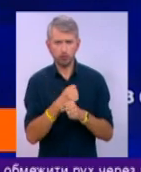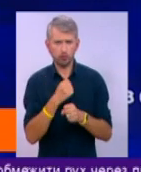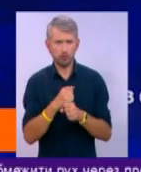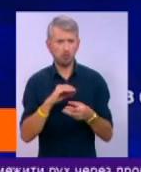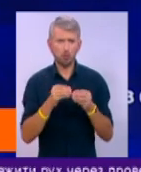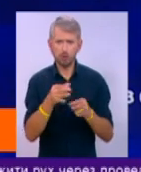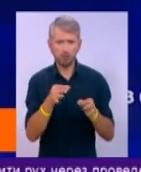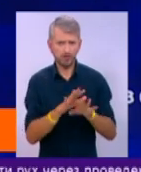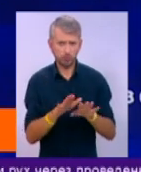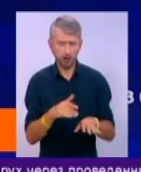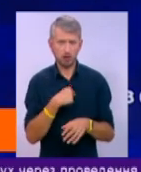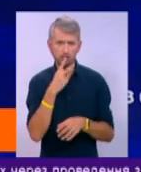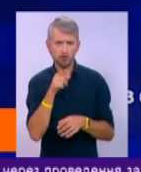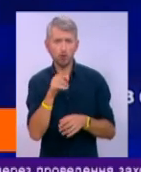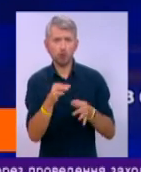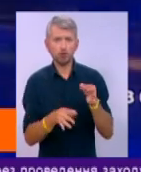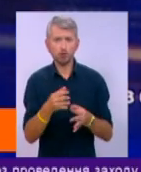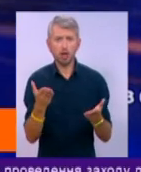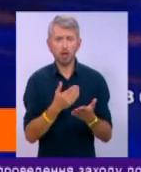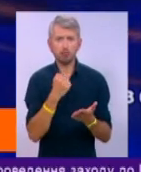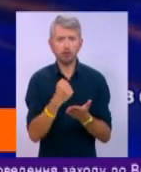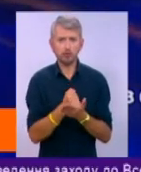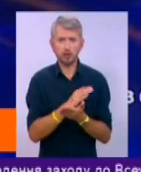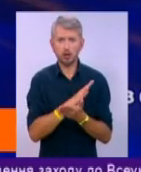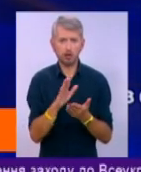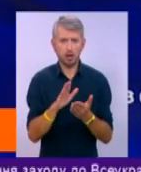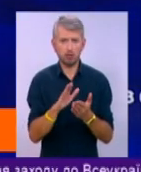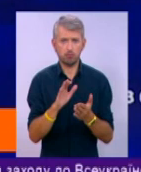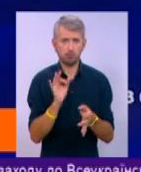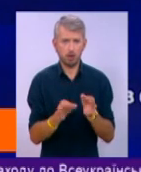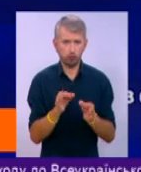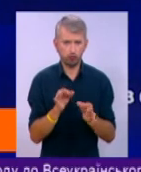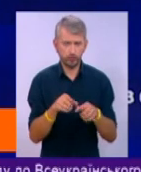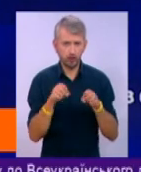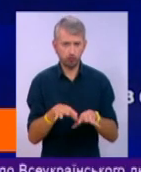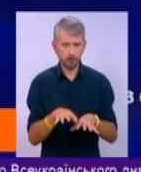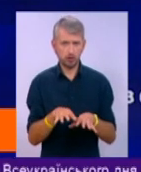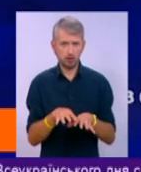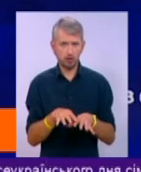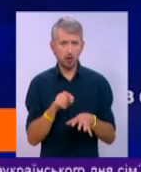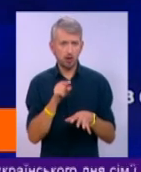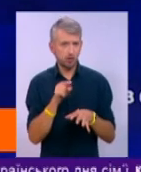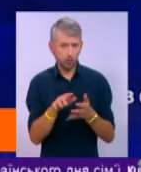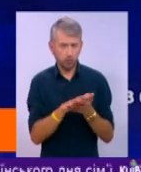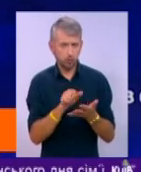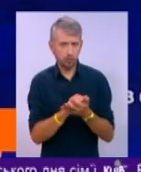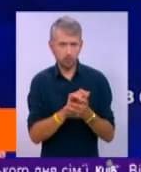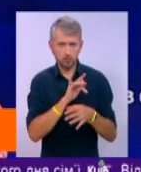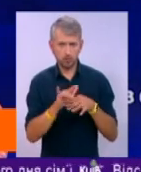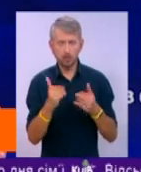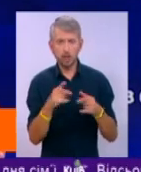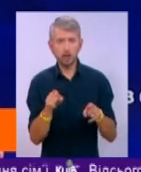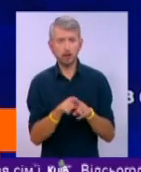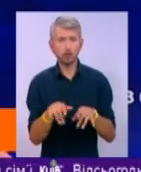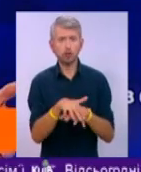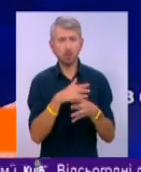судах. Я подивлюся на той суд, котрий винесе неправосудне рішення у достатньо гучній справі. Та його розірвуть, чесно кажучи. Зараз такий суспільний